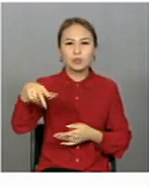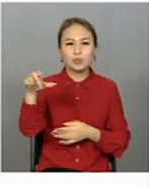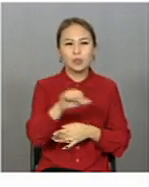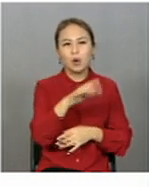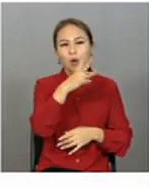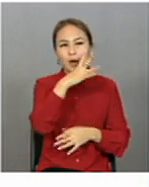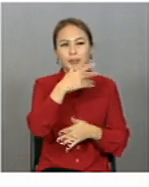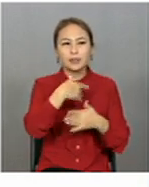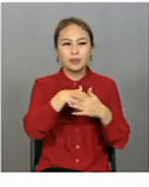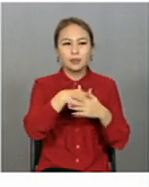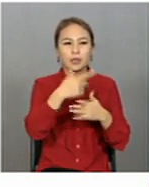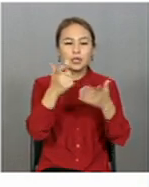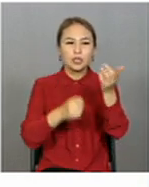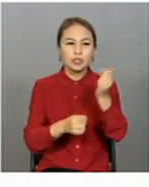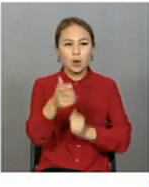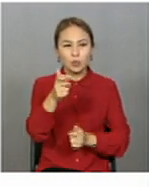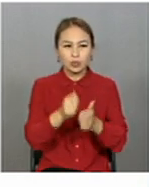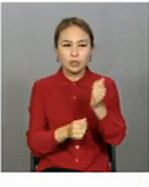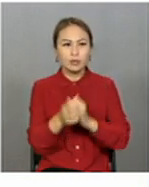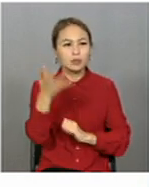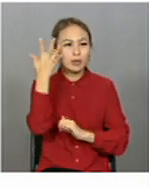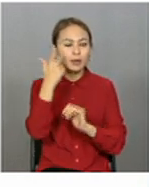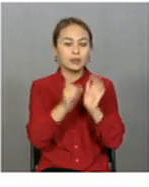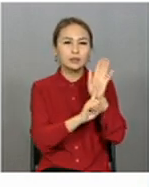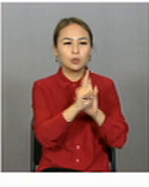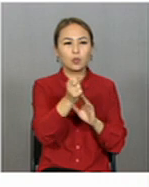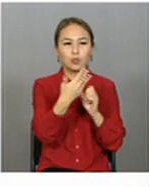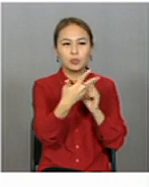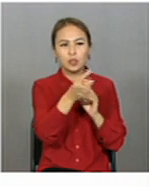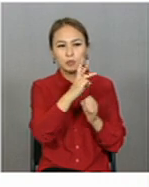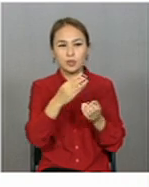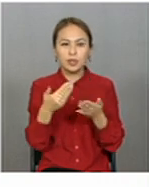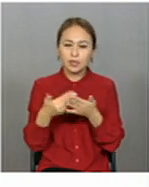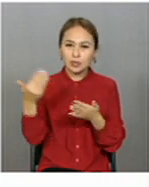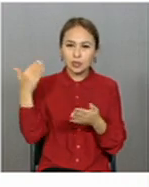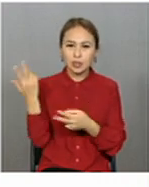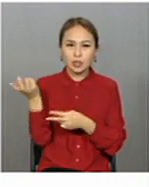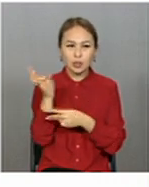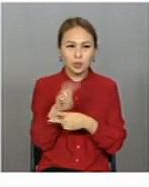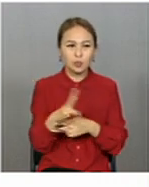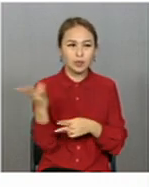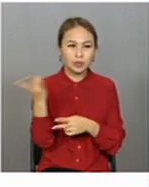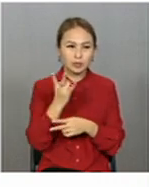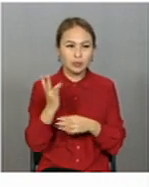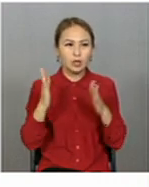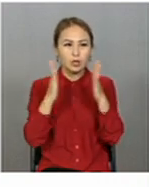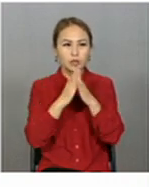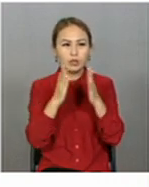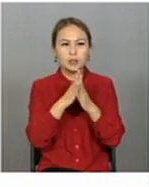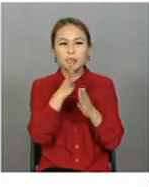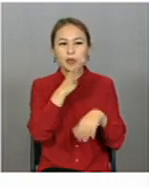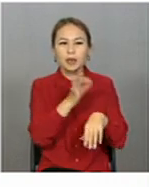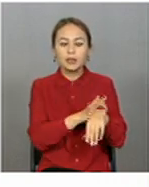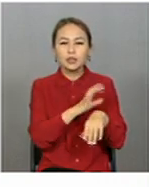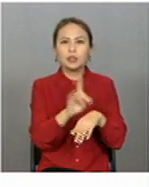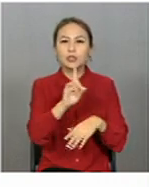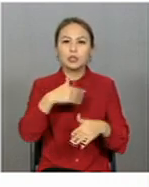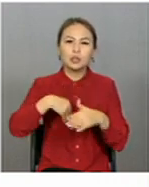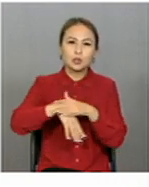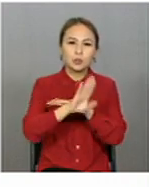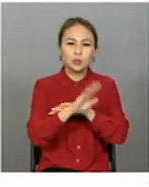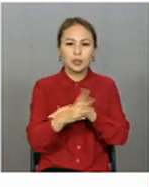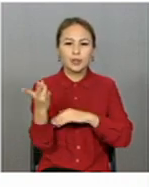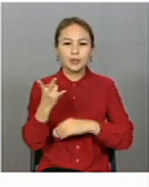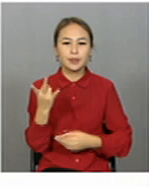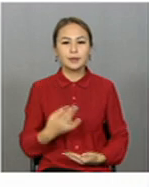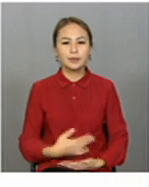кетеді. Сауыншы сауын басталғанға дейін 15 минут ерте келу үшін үйден сағат нешеде шығу